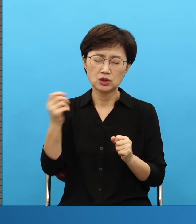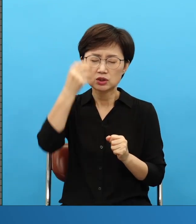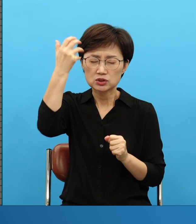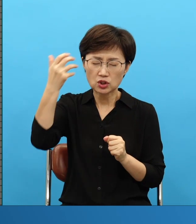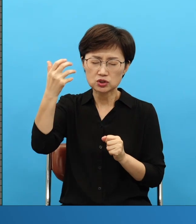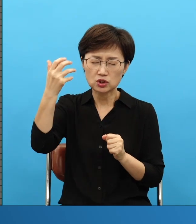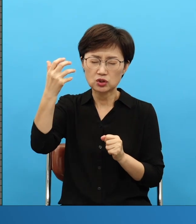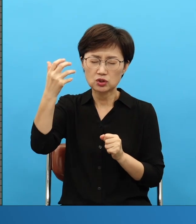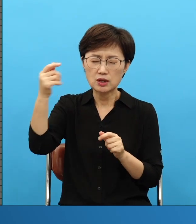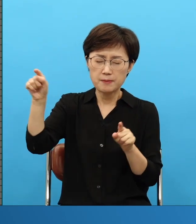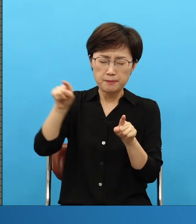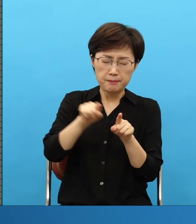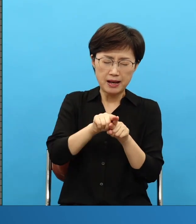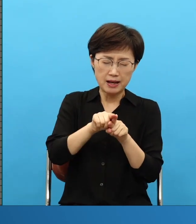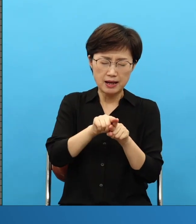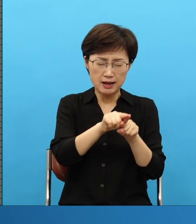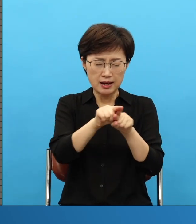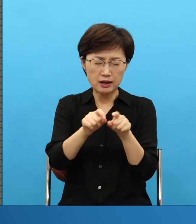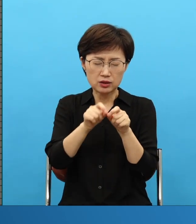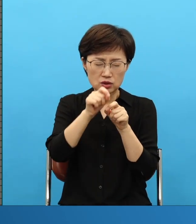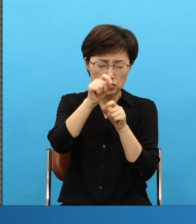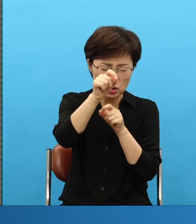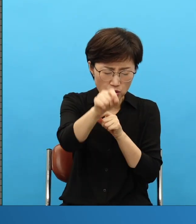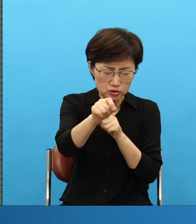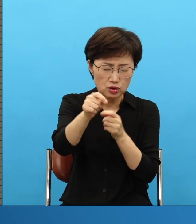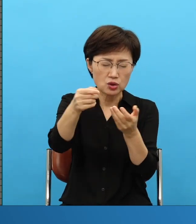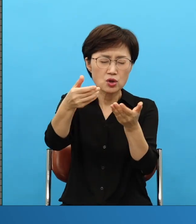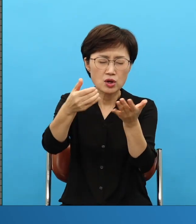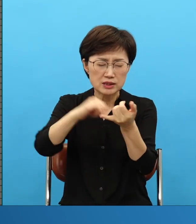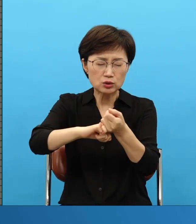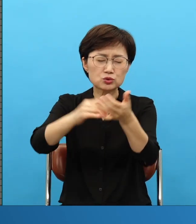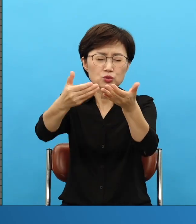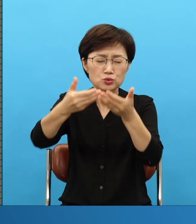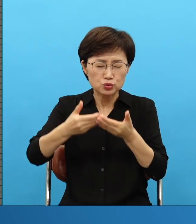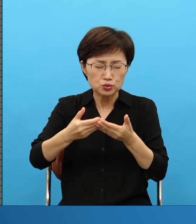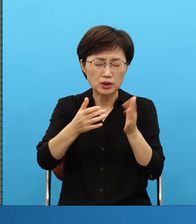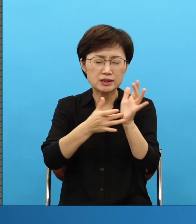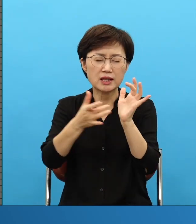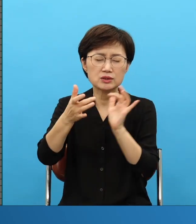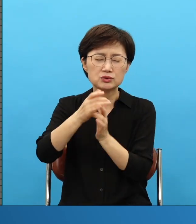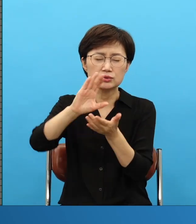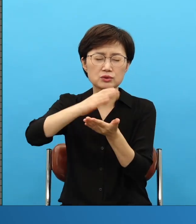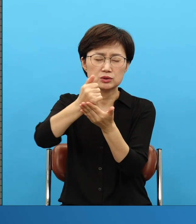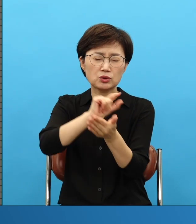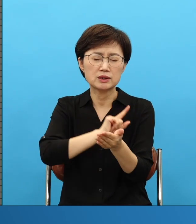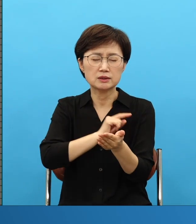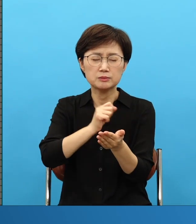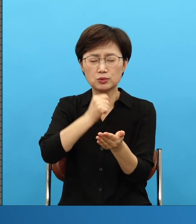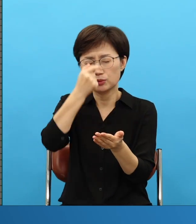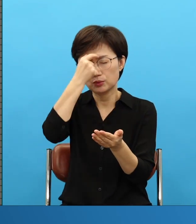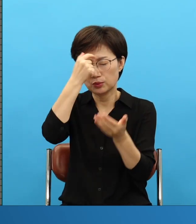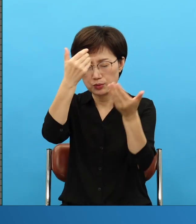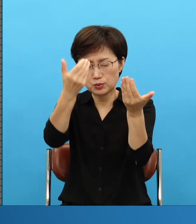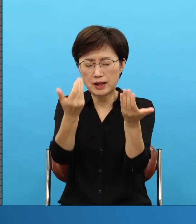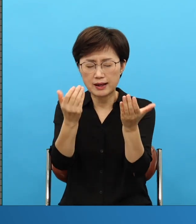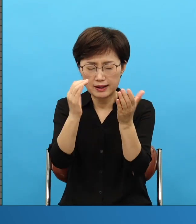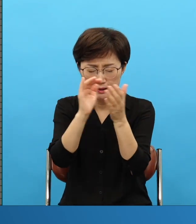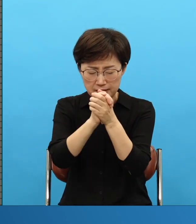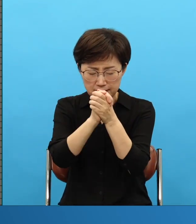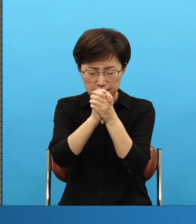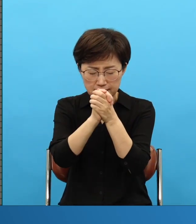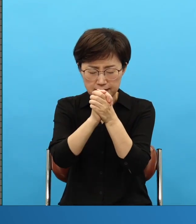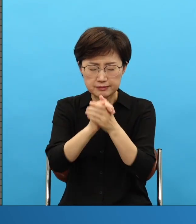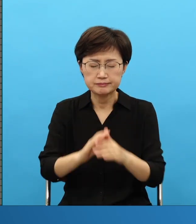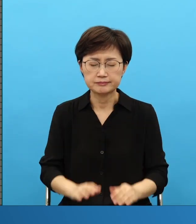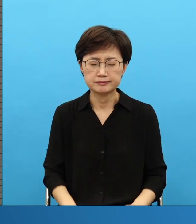세상 끝날까지 항상 함께 하시는 예수 그리스도의 이름으로 기도합니다. We pray these things in the name of Lord Jesus Christ, who is with us always to the ends of the earth by the Holy